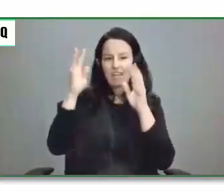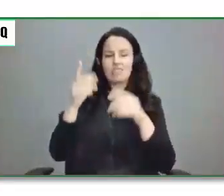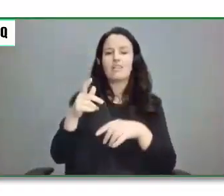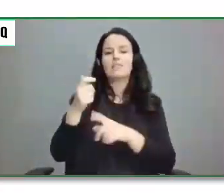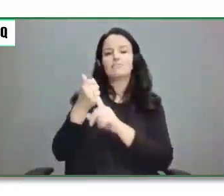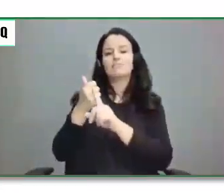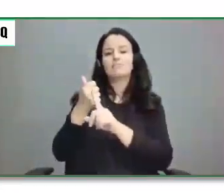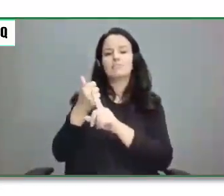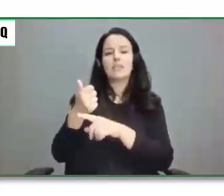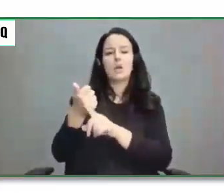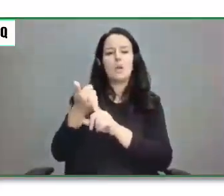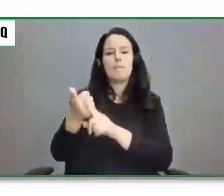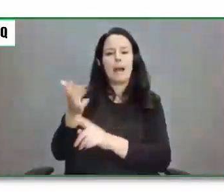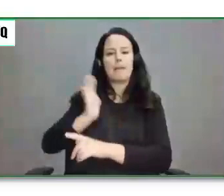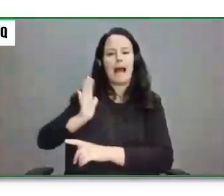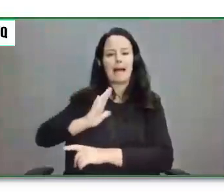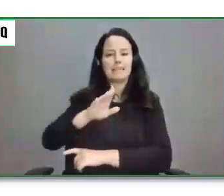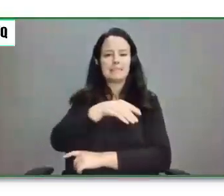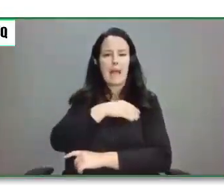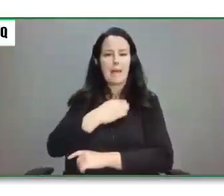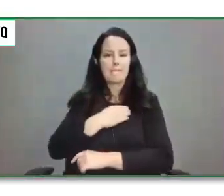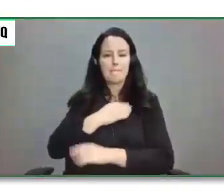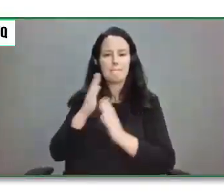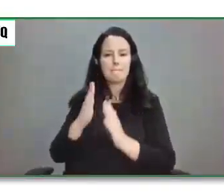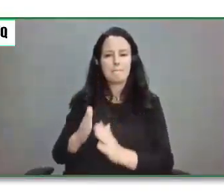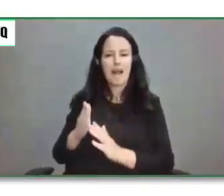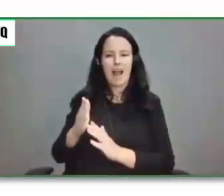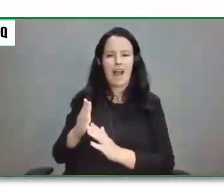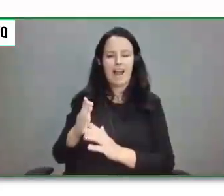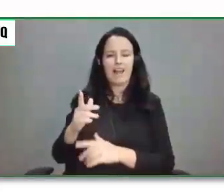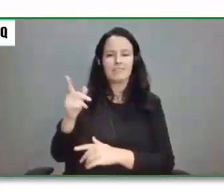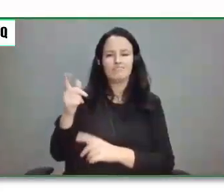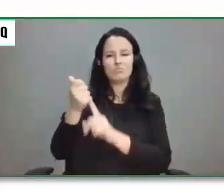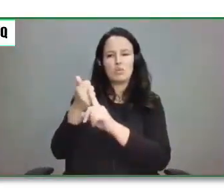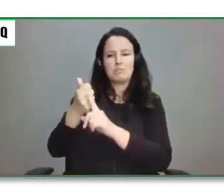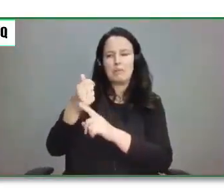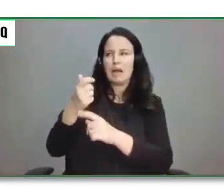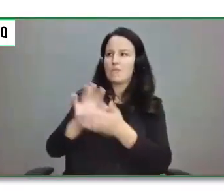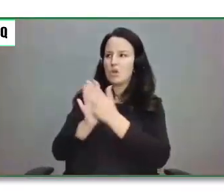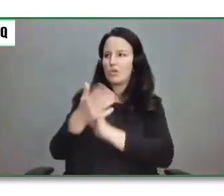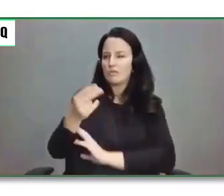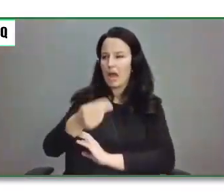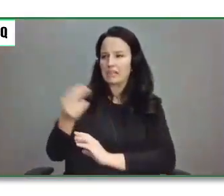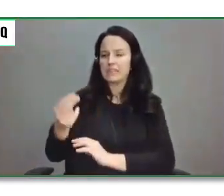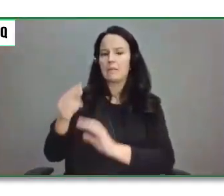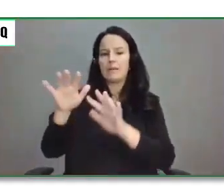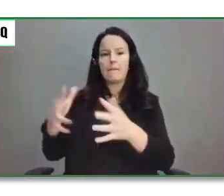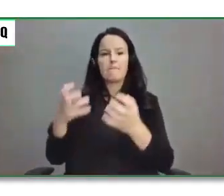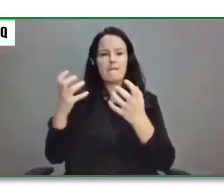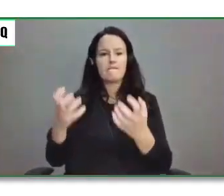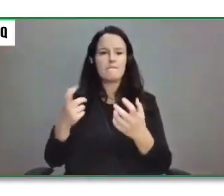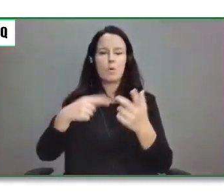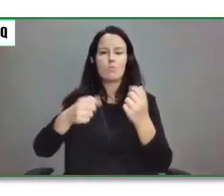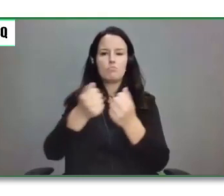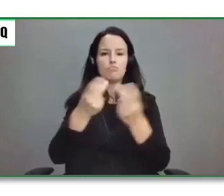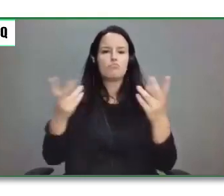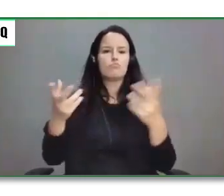personnes handicapées dans les Rocheuses, sur le mont Kilimanjaro au Népal et sur le mont Everest.